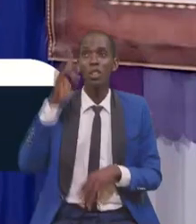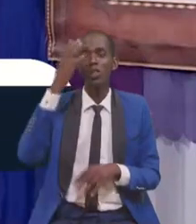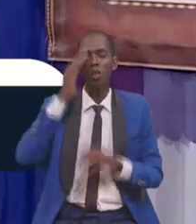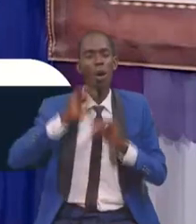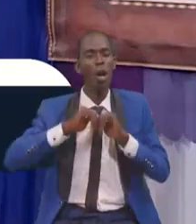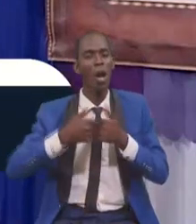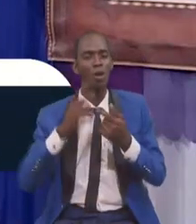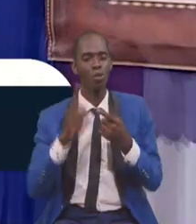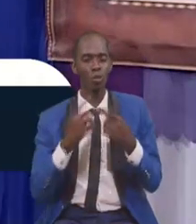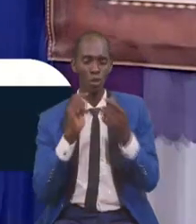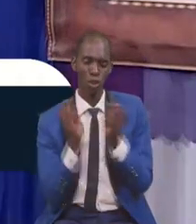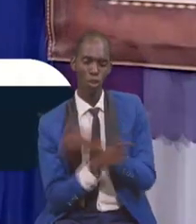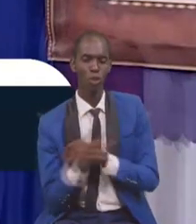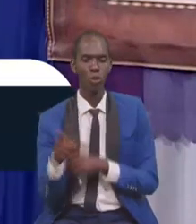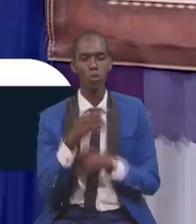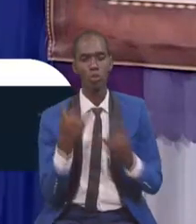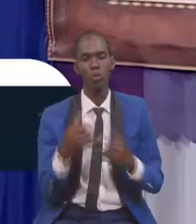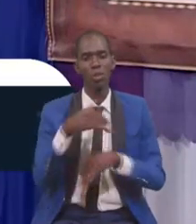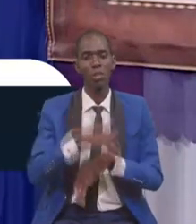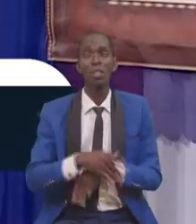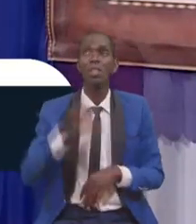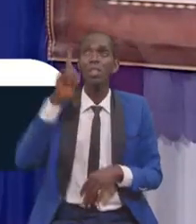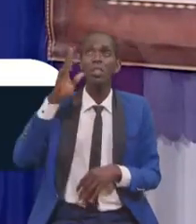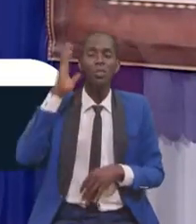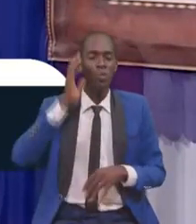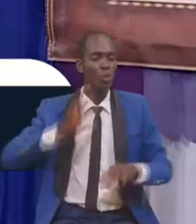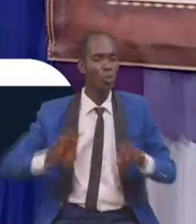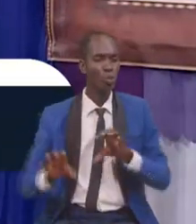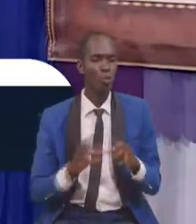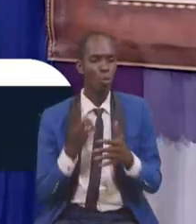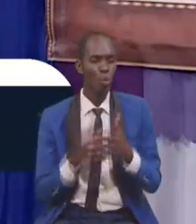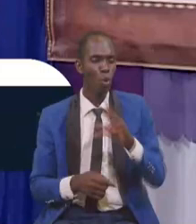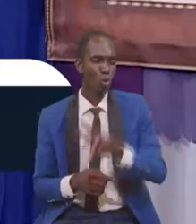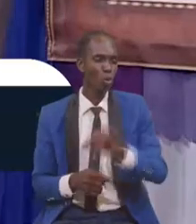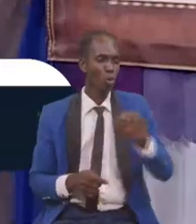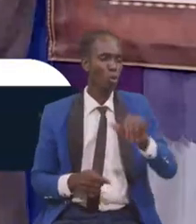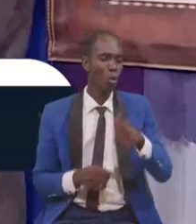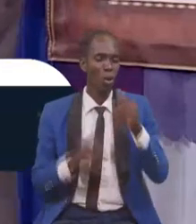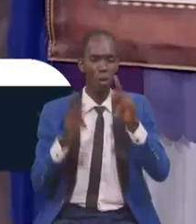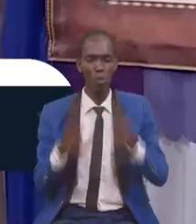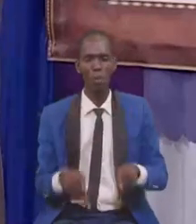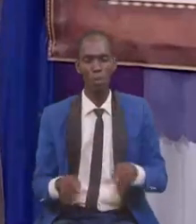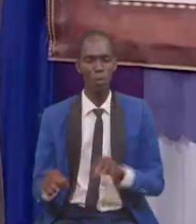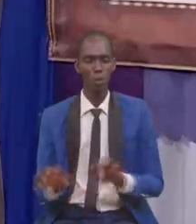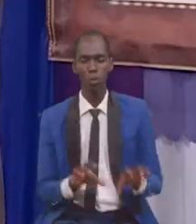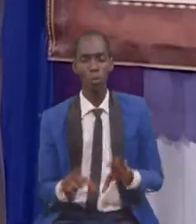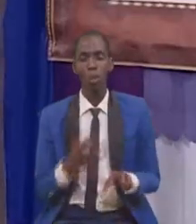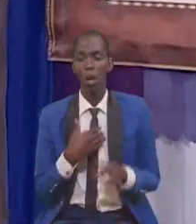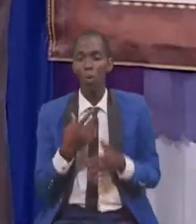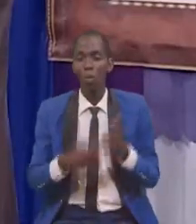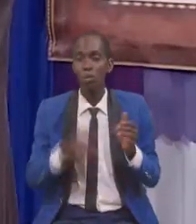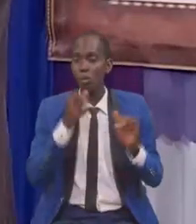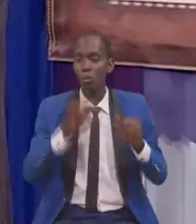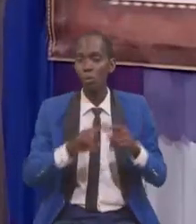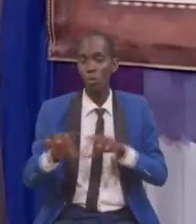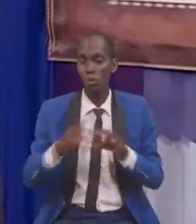vous changer ce soir, parce qu'il va vous changer. Il va faire ce qu'une autre personne ne peut faire. Ce que vous n'étiez pas en